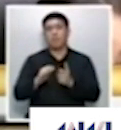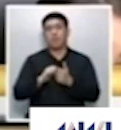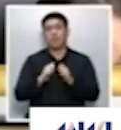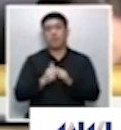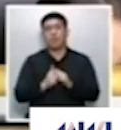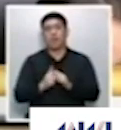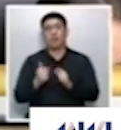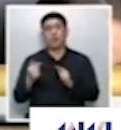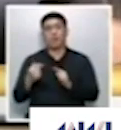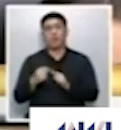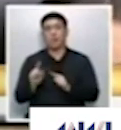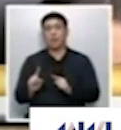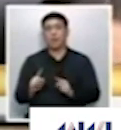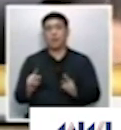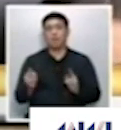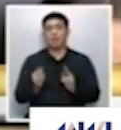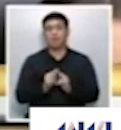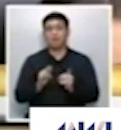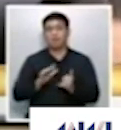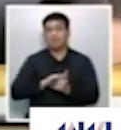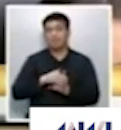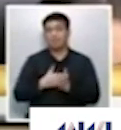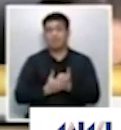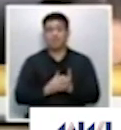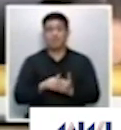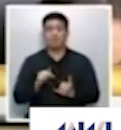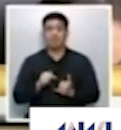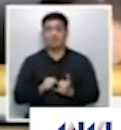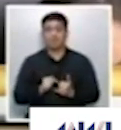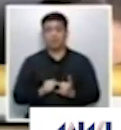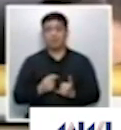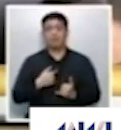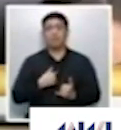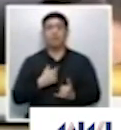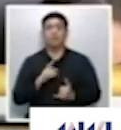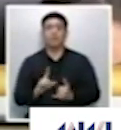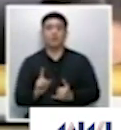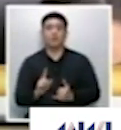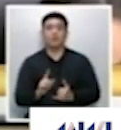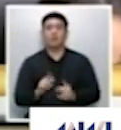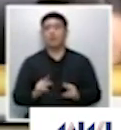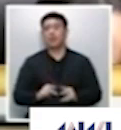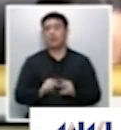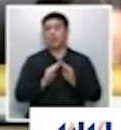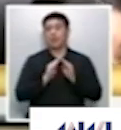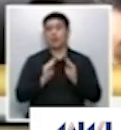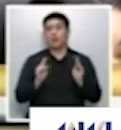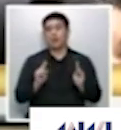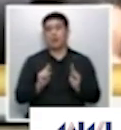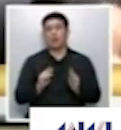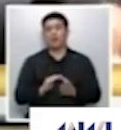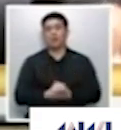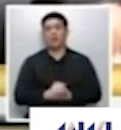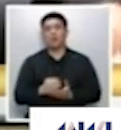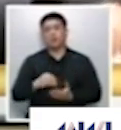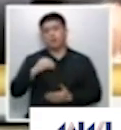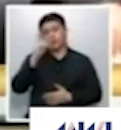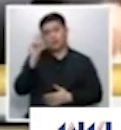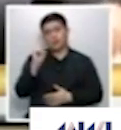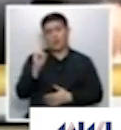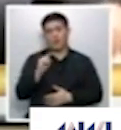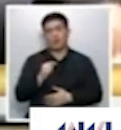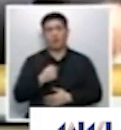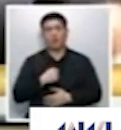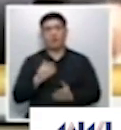ขืนกระทำชำเราโดยตั้งคณะกรรมการวิสามัญขึ้นเหตุผลที่สนับสนุน